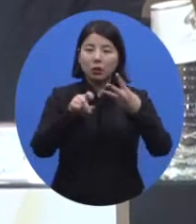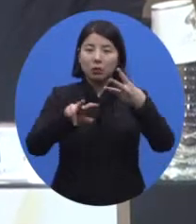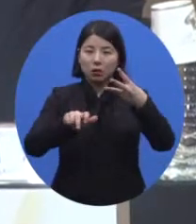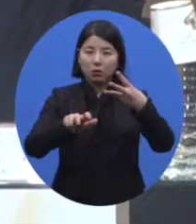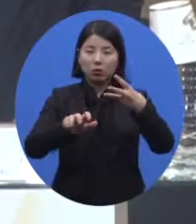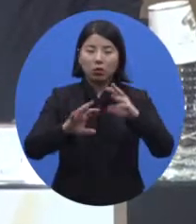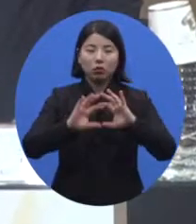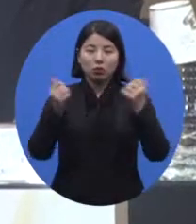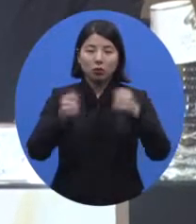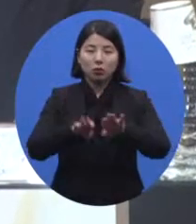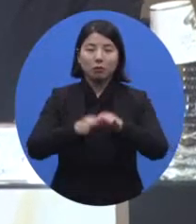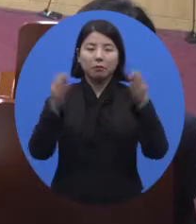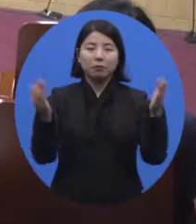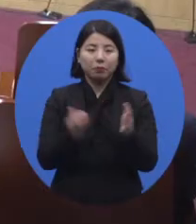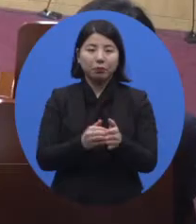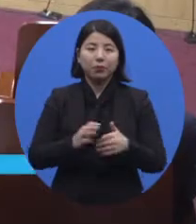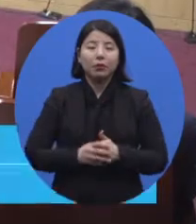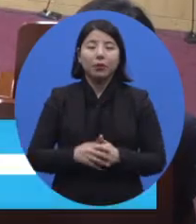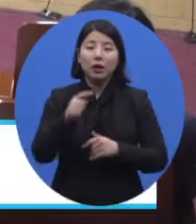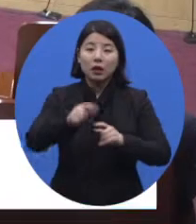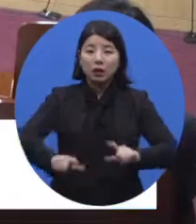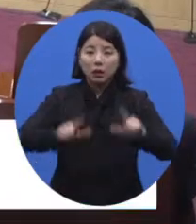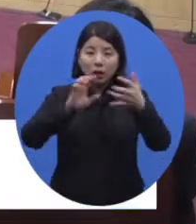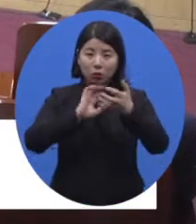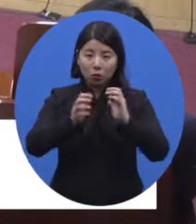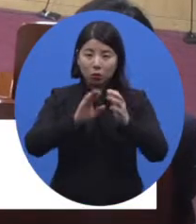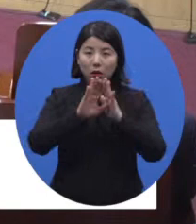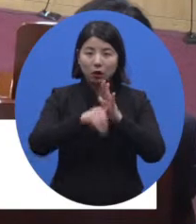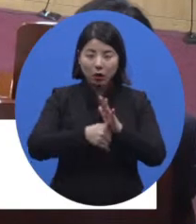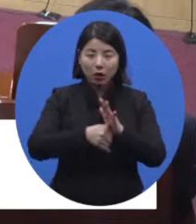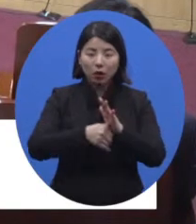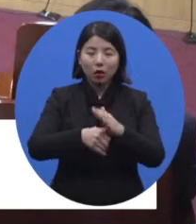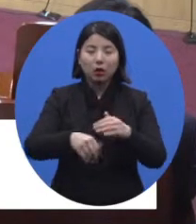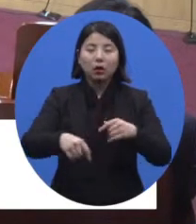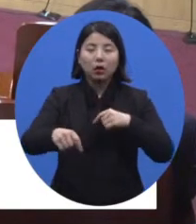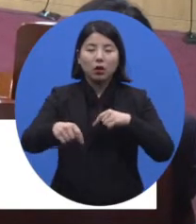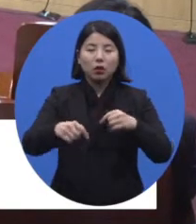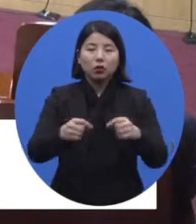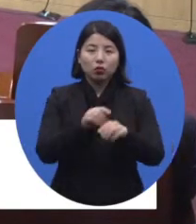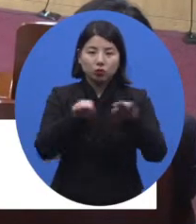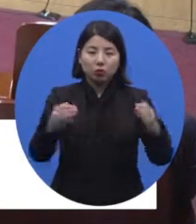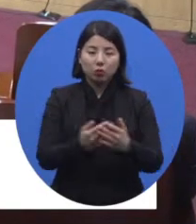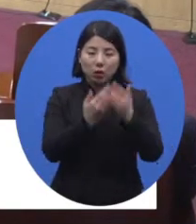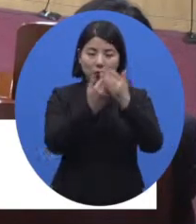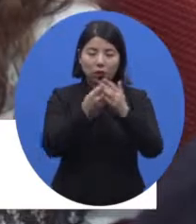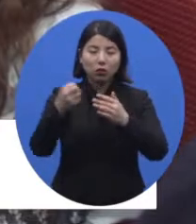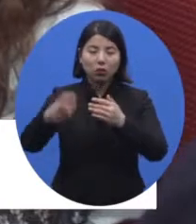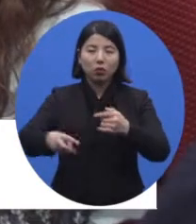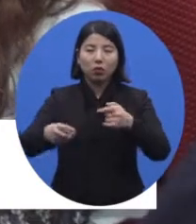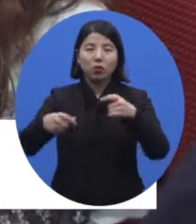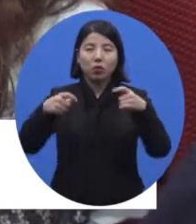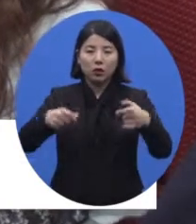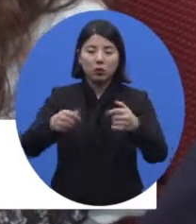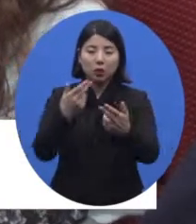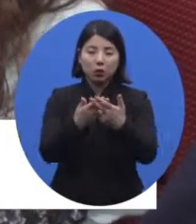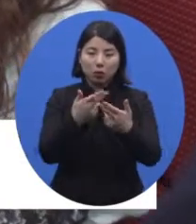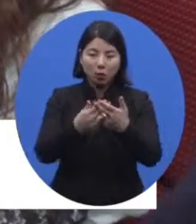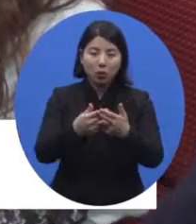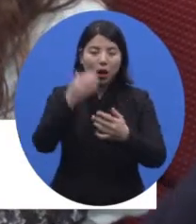국회에서 열렸습니다. 이날 토론회는 국회 포럼 자치분권 균형 발전과 지방 4대